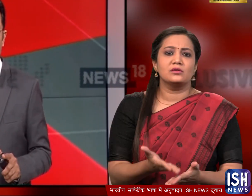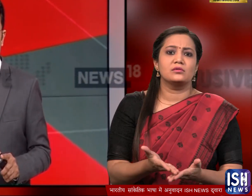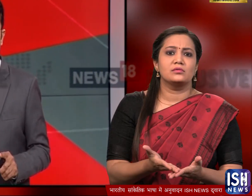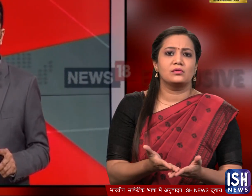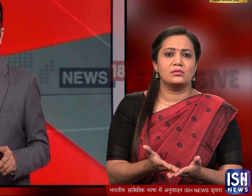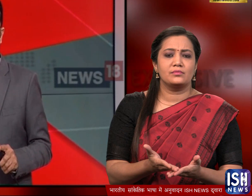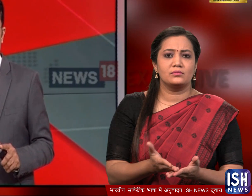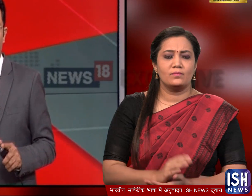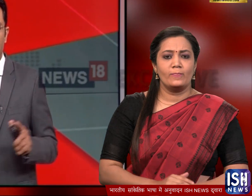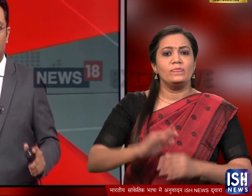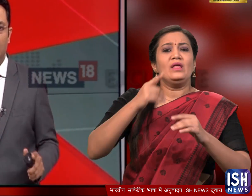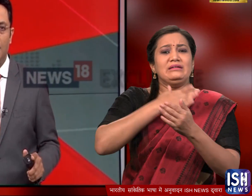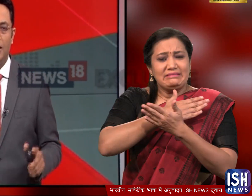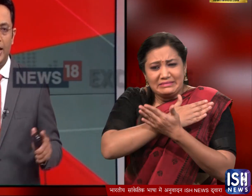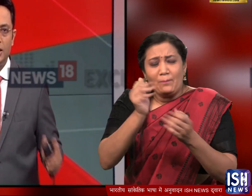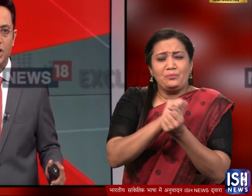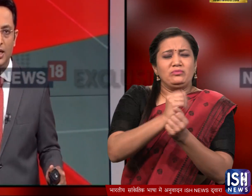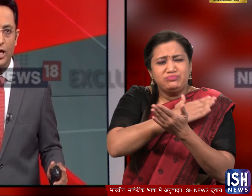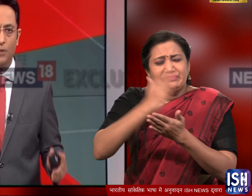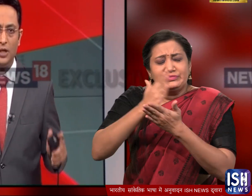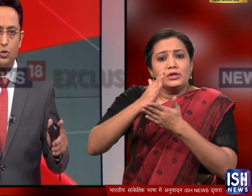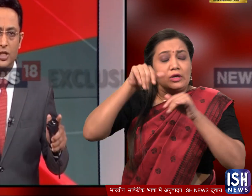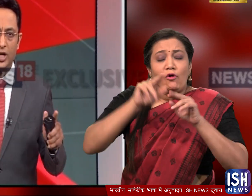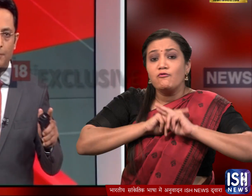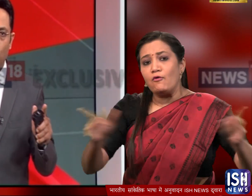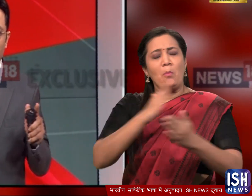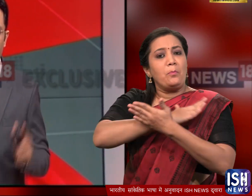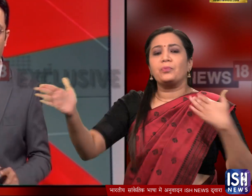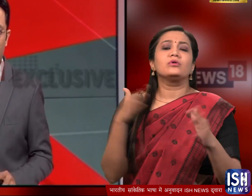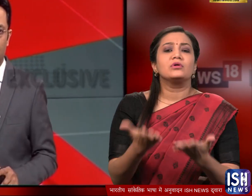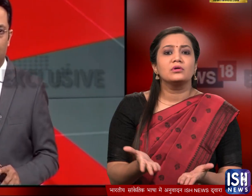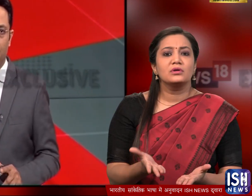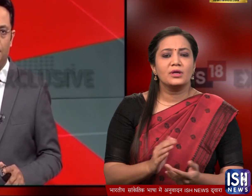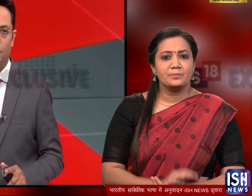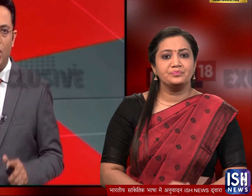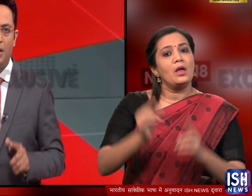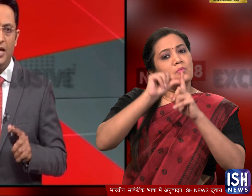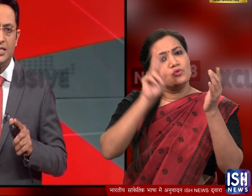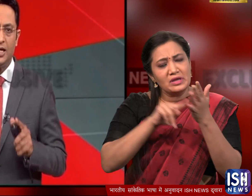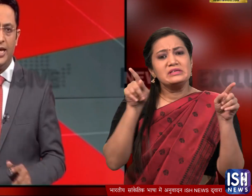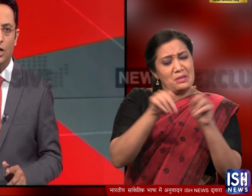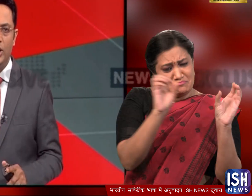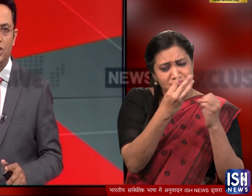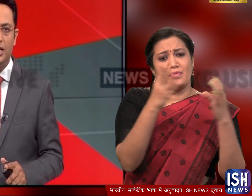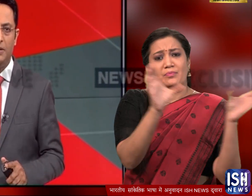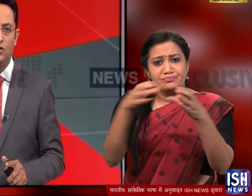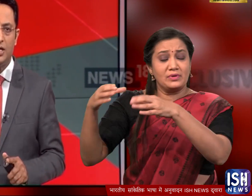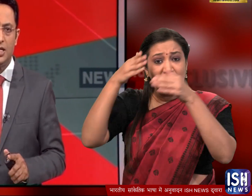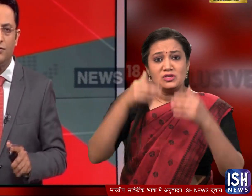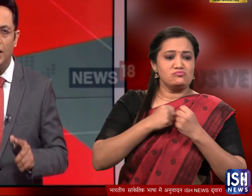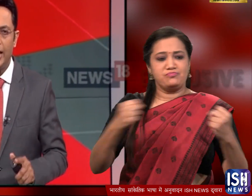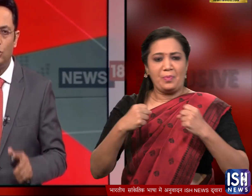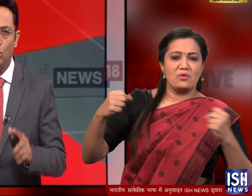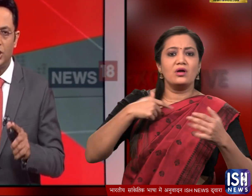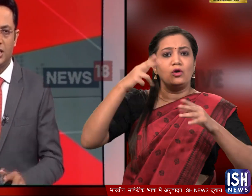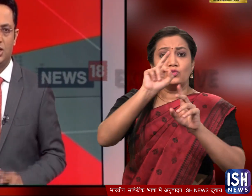हुई थी, जिसे खत्म करने में कई दशक लगे और अब तक उसकी जड़ें पूरी तरह कटी नहीं है। पुणे में भी ऐसे कई गिरोह हैं जिनके बीच